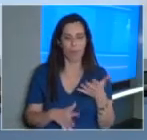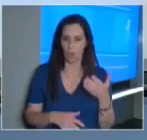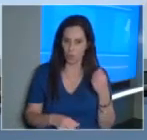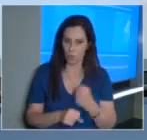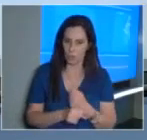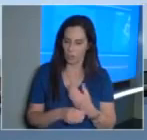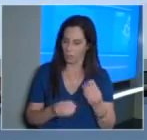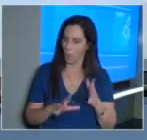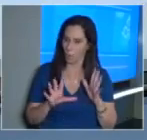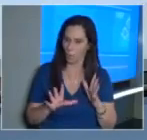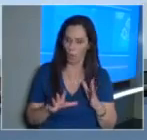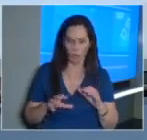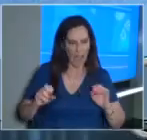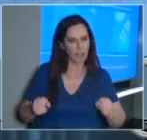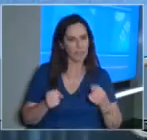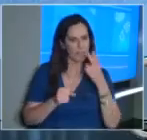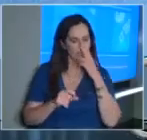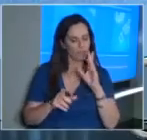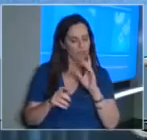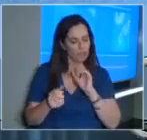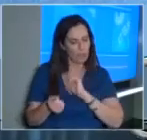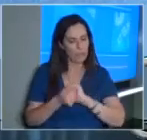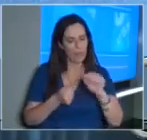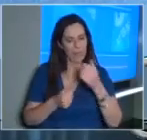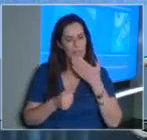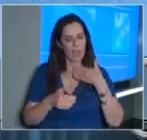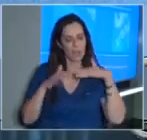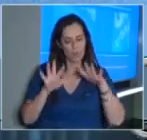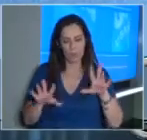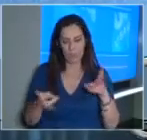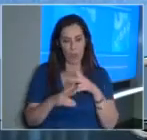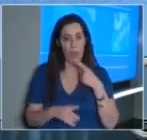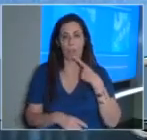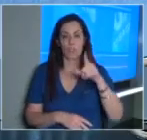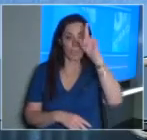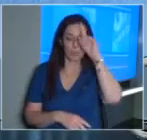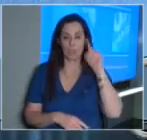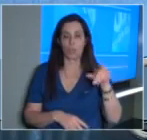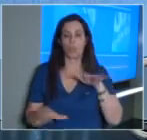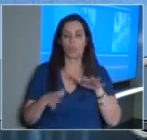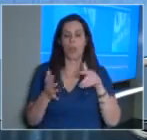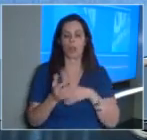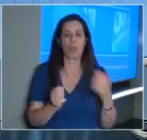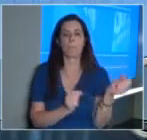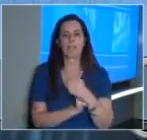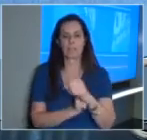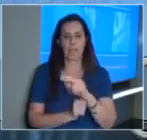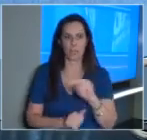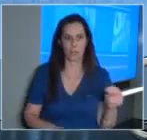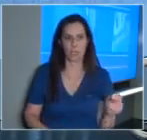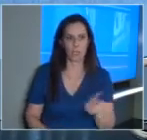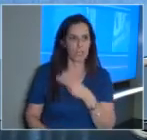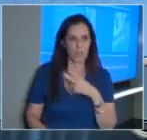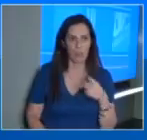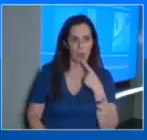שנוקטת קו מאוד מאוד אקטיבי בניסיון למגר את האנטישמיות. אי אפשר לומר שזו ממשלה שמזניחה את הנושא.